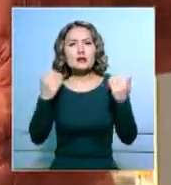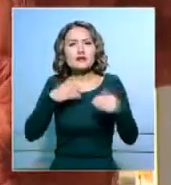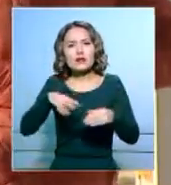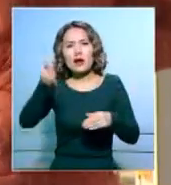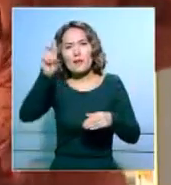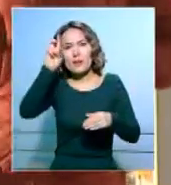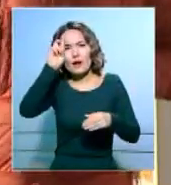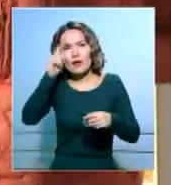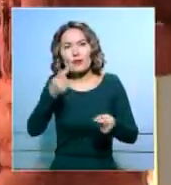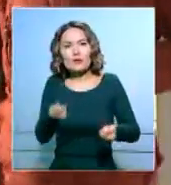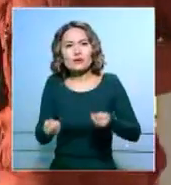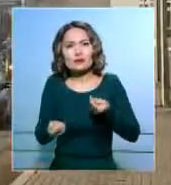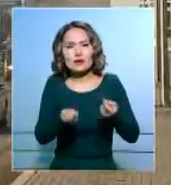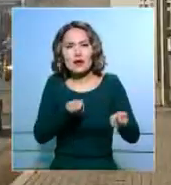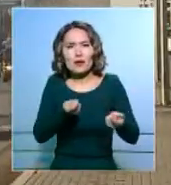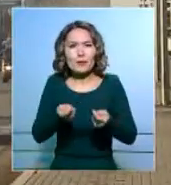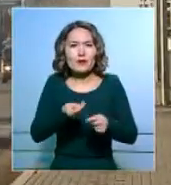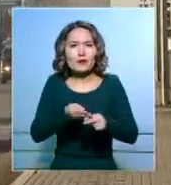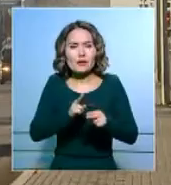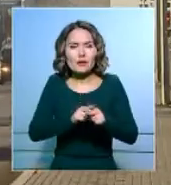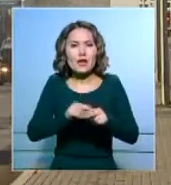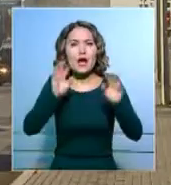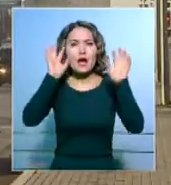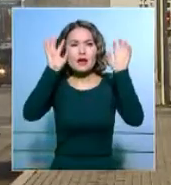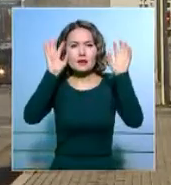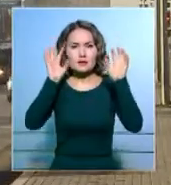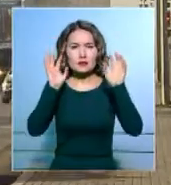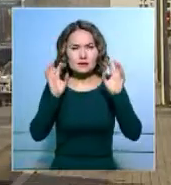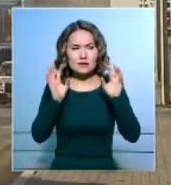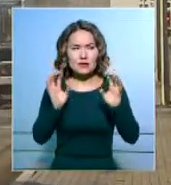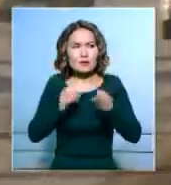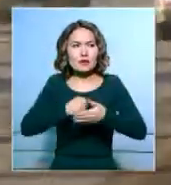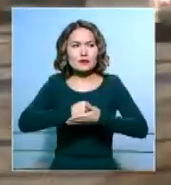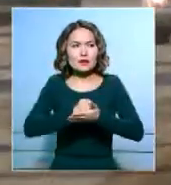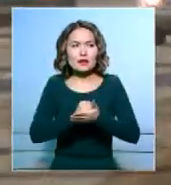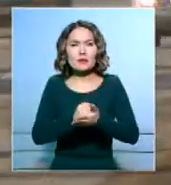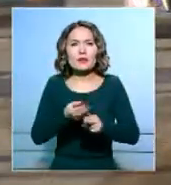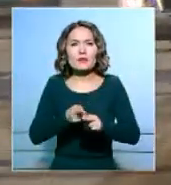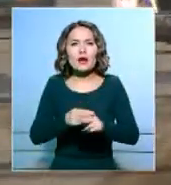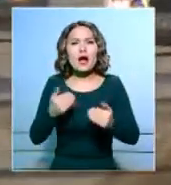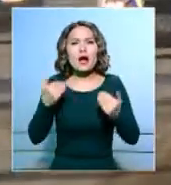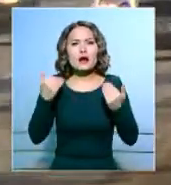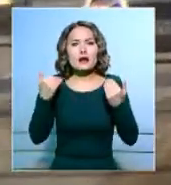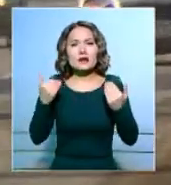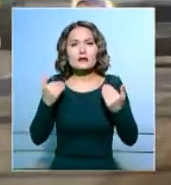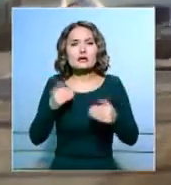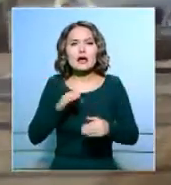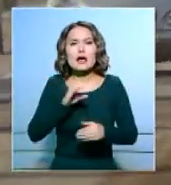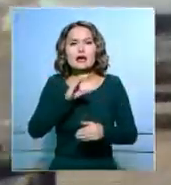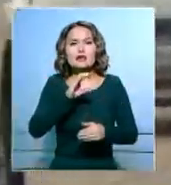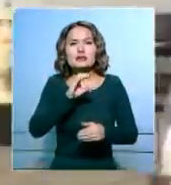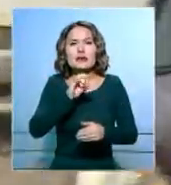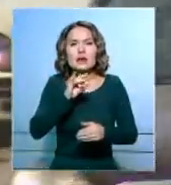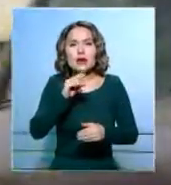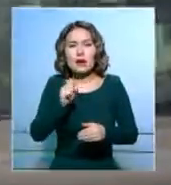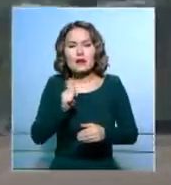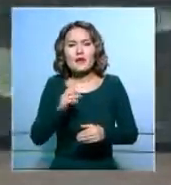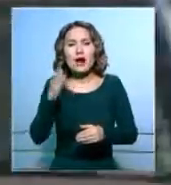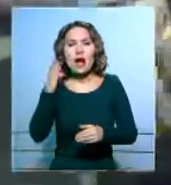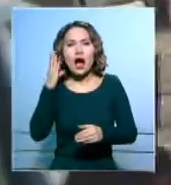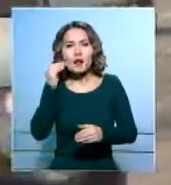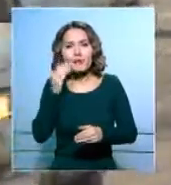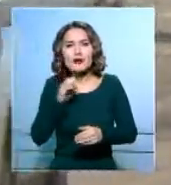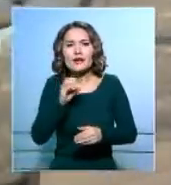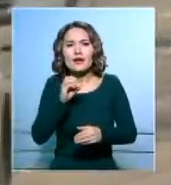жергілікті мемлекеттік басқару және өзін-өзі басқару туралы заңға сәйкес қабылданды. Мұндай өзгерістер қалалық әкімдікте Сарыарқа,